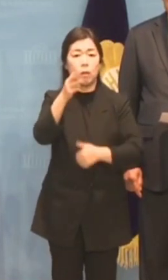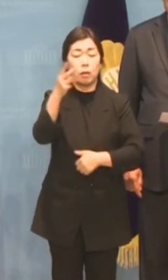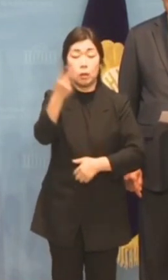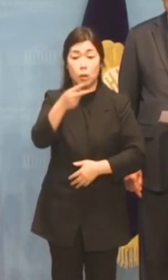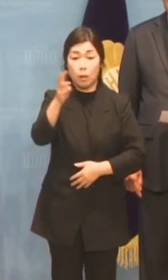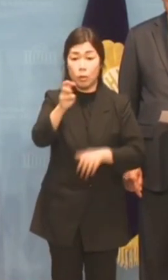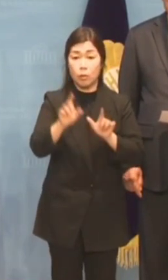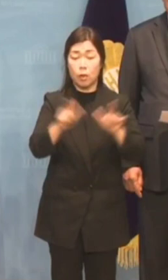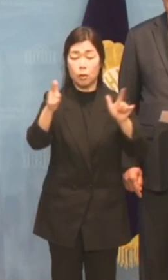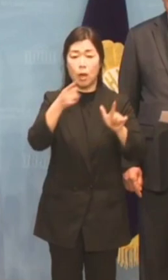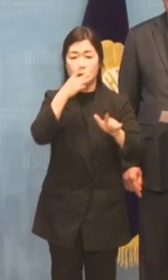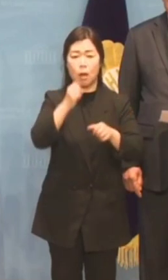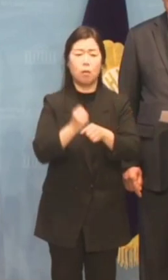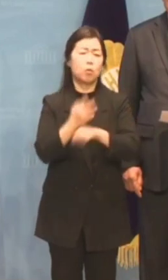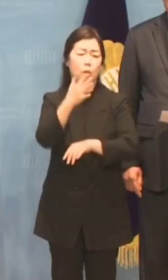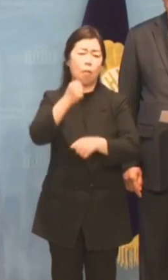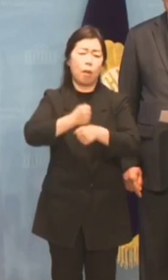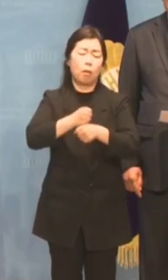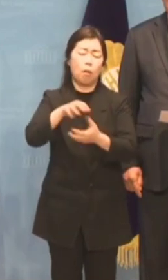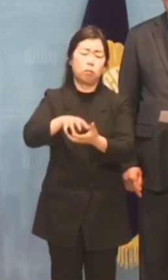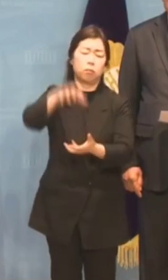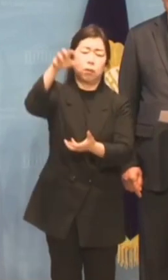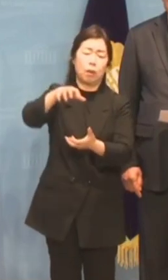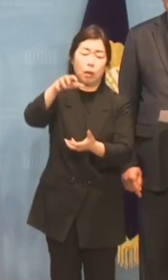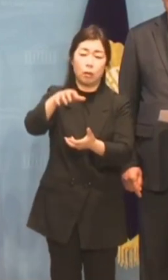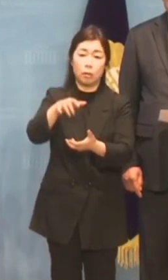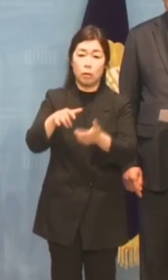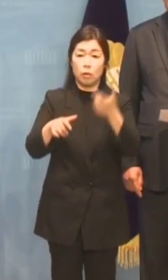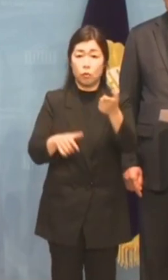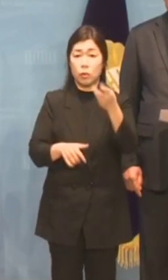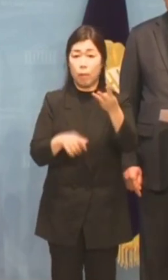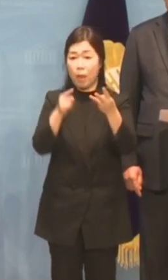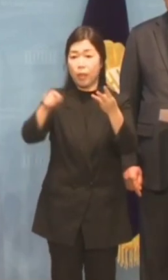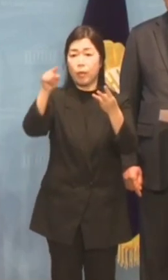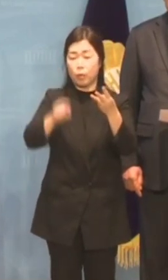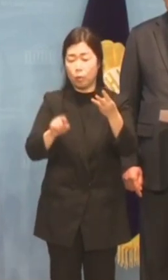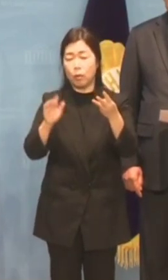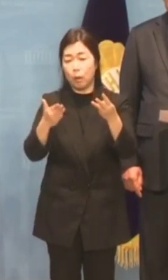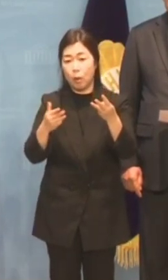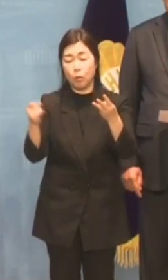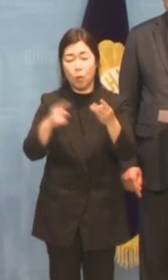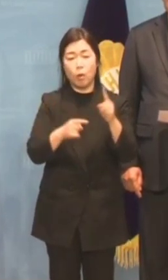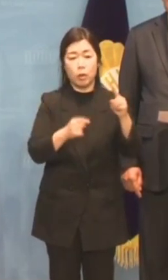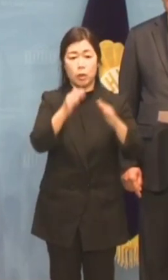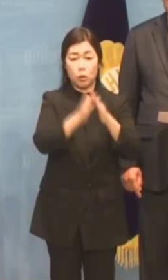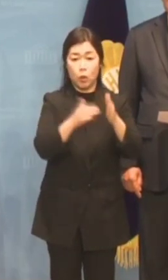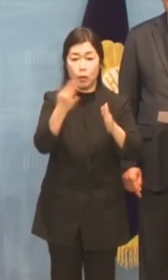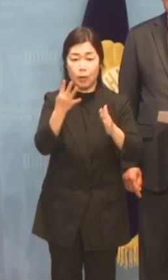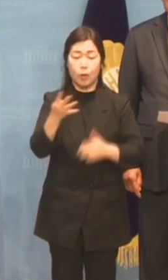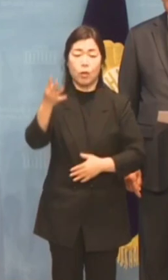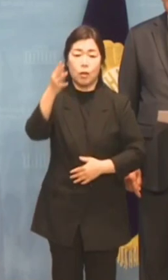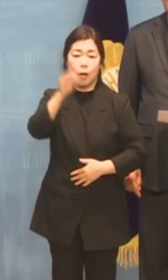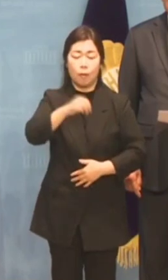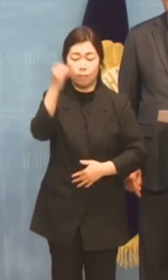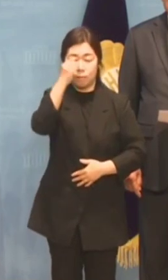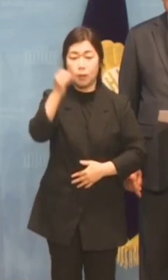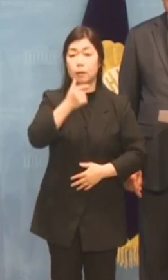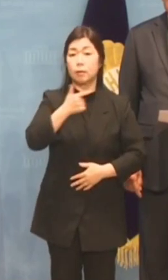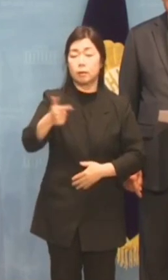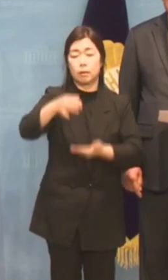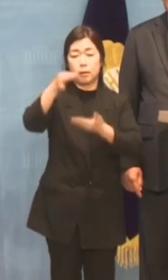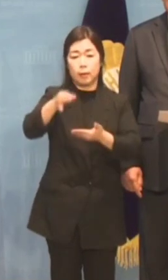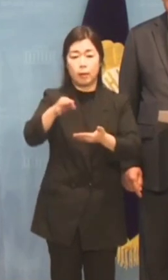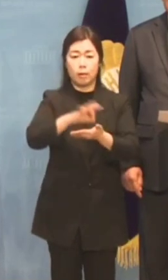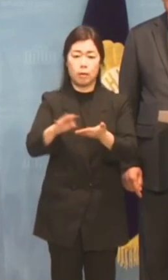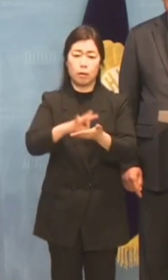2030년에는 초과 생산량이 63만 톤에 이르고 1조 4천억 원의 막대한